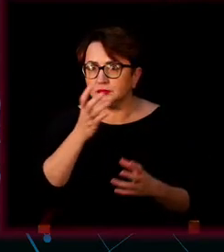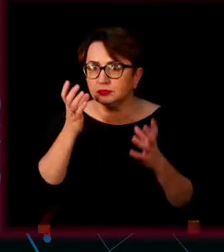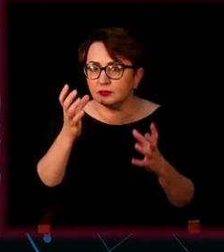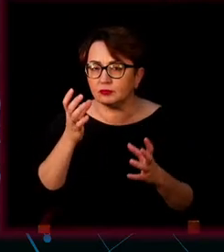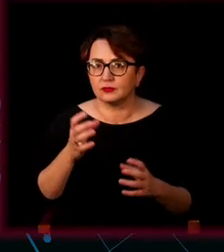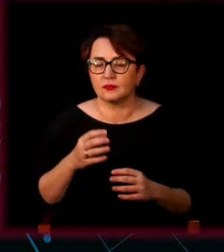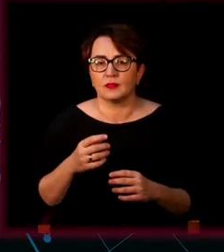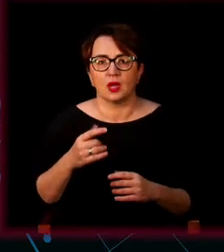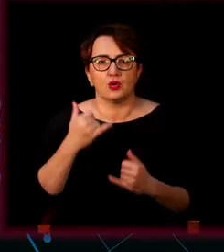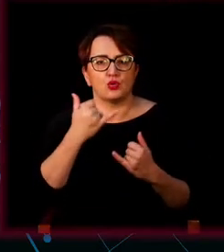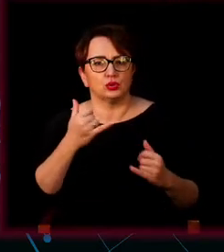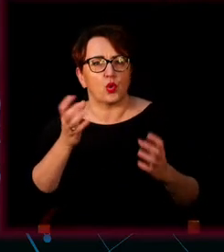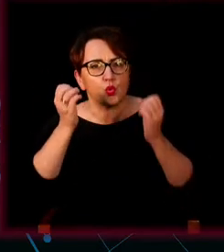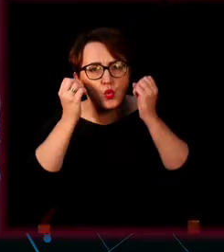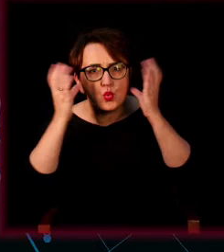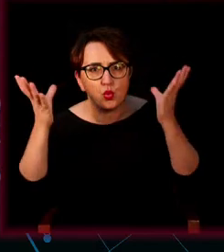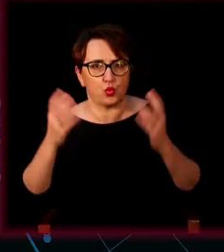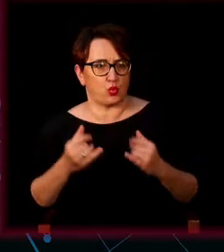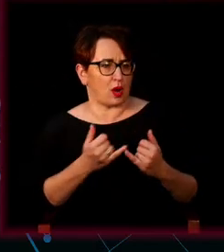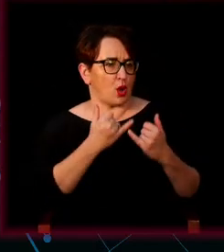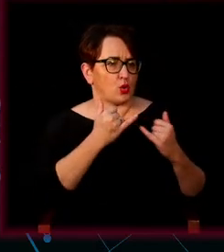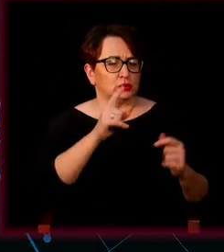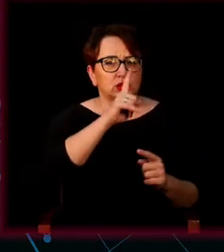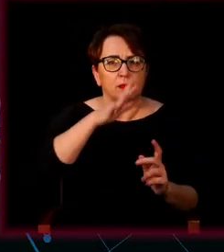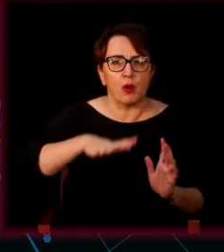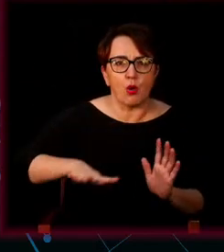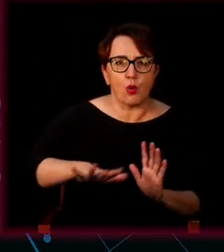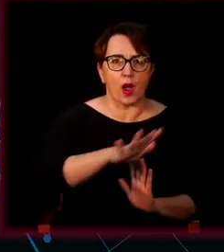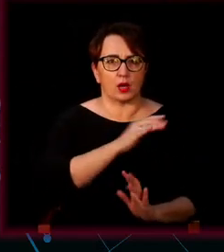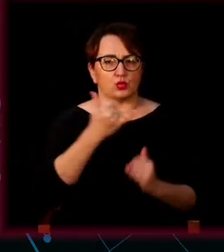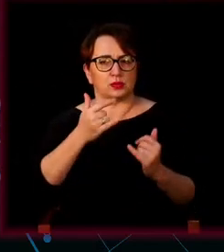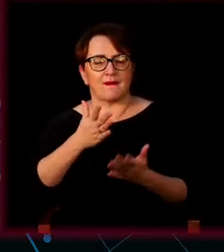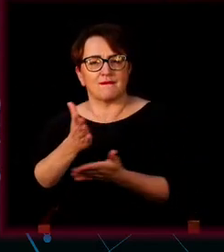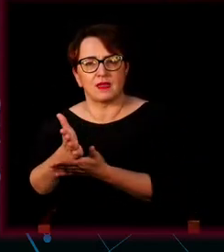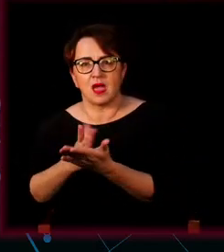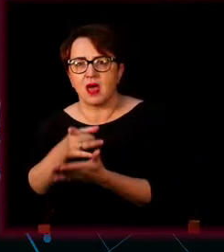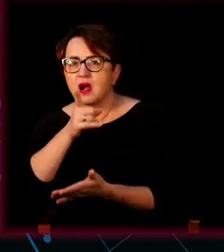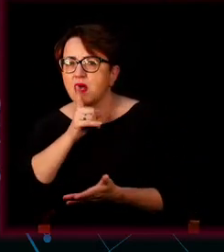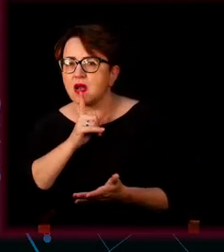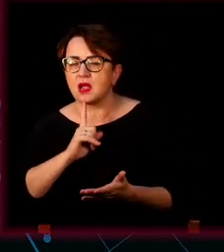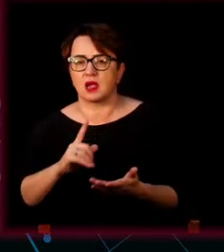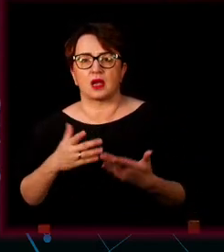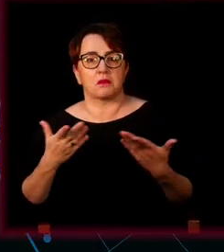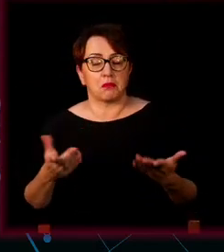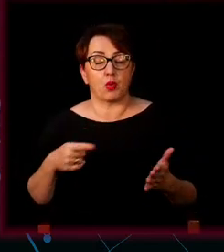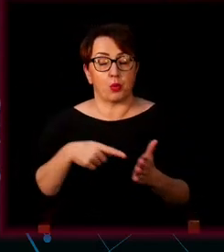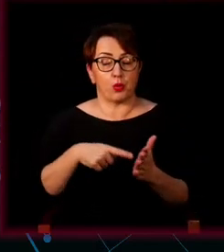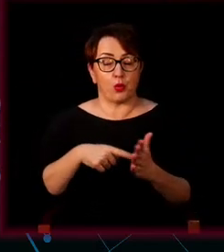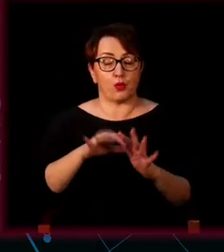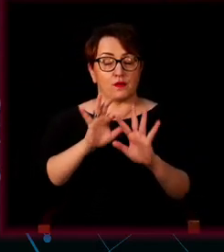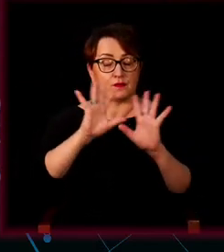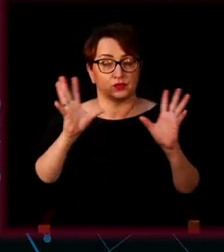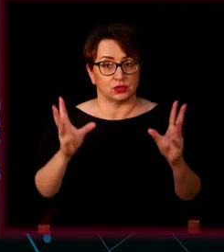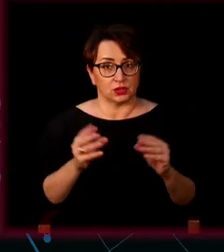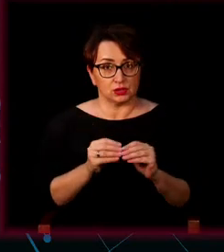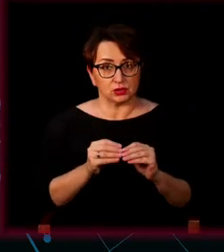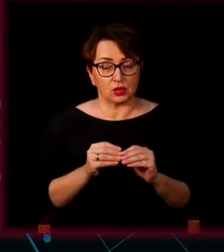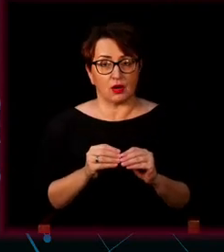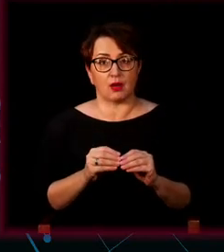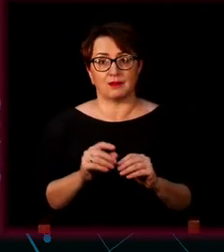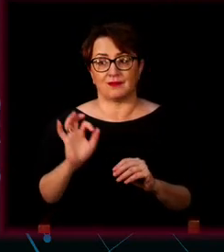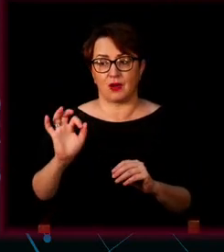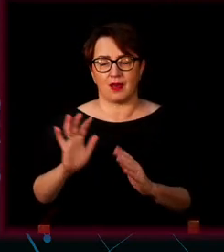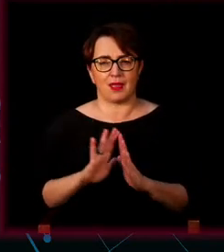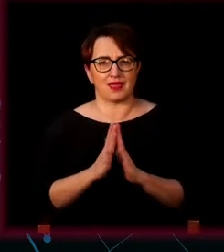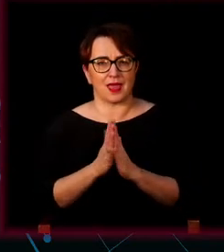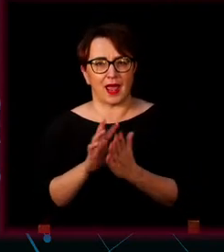prostu odmiennymi kulturami, odmiennymi społeczeństwami, wierzeniami. To wszystko i literatura